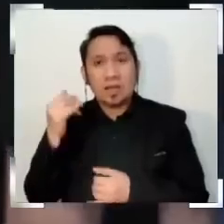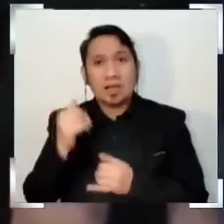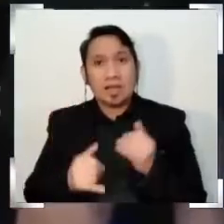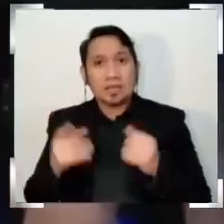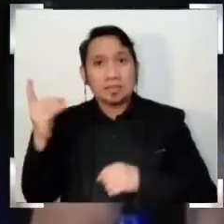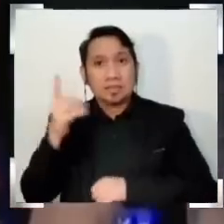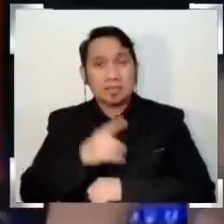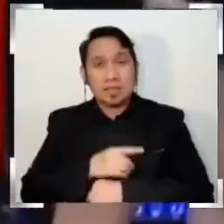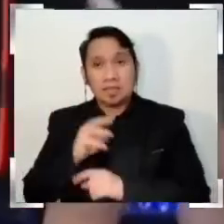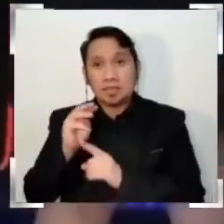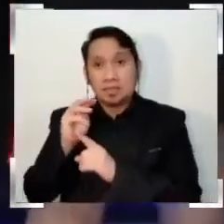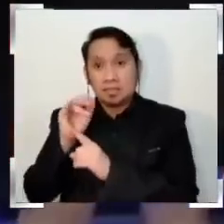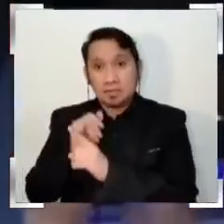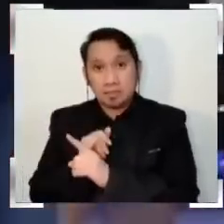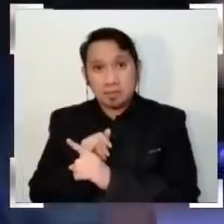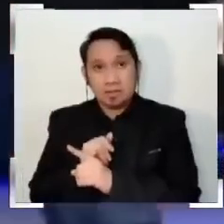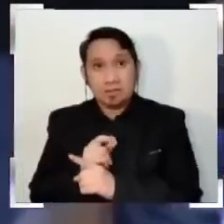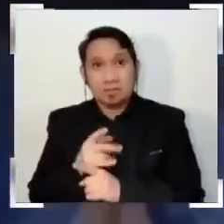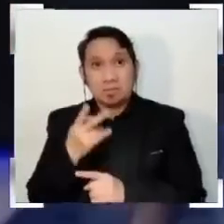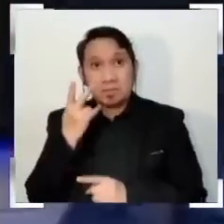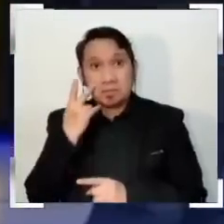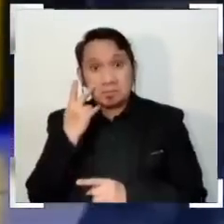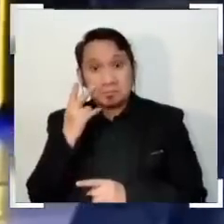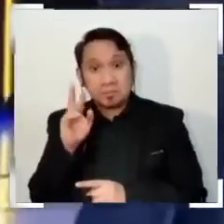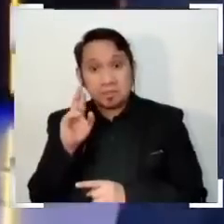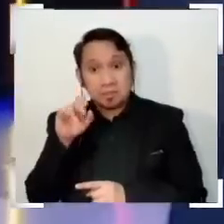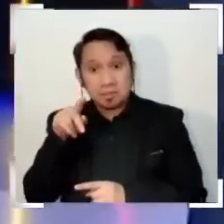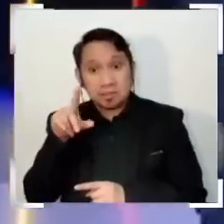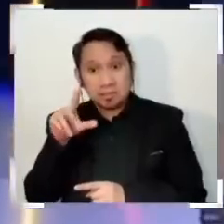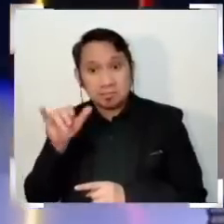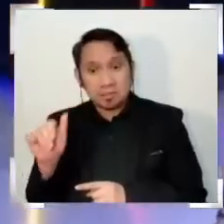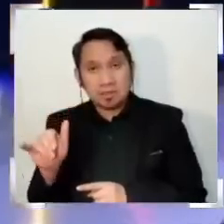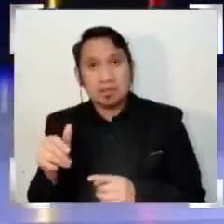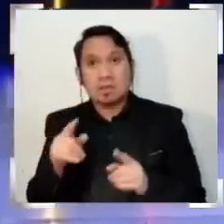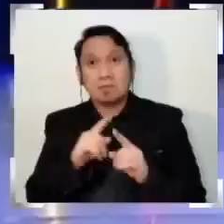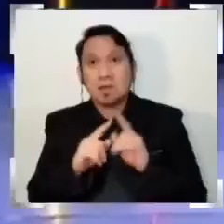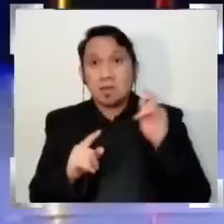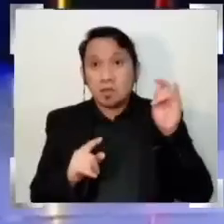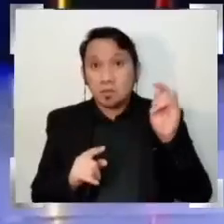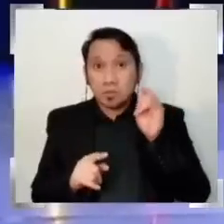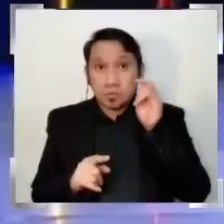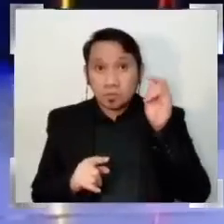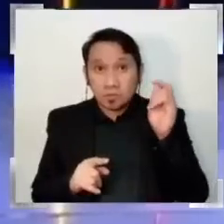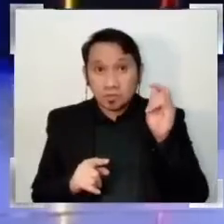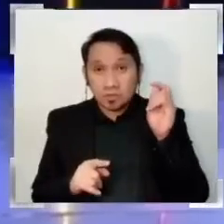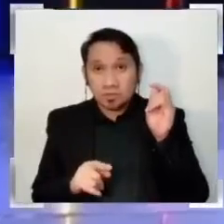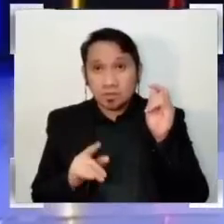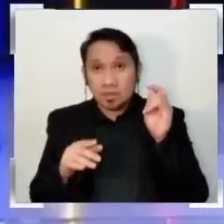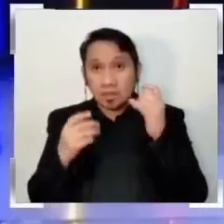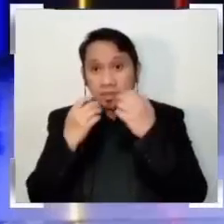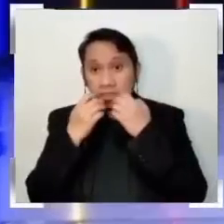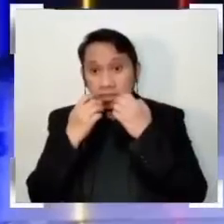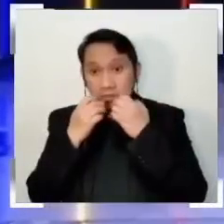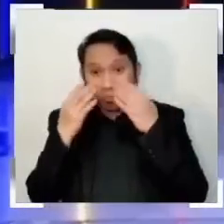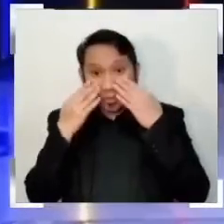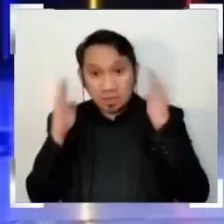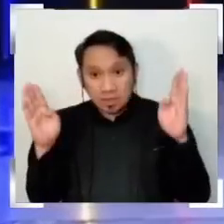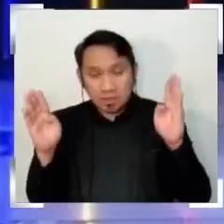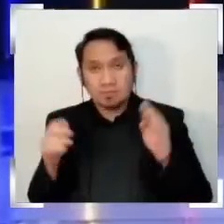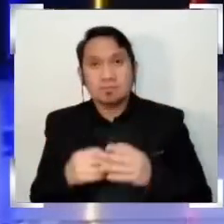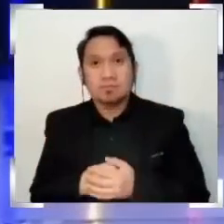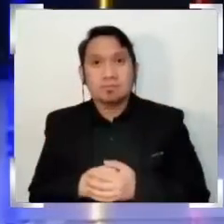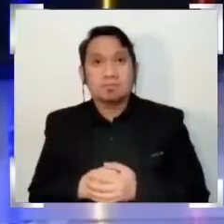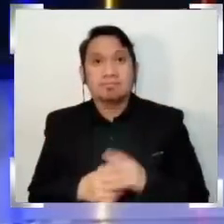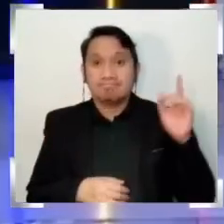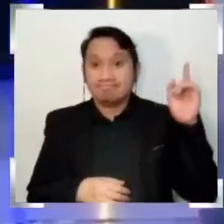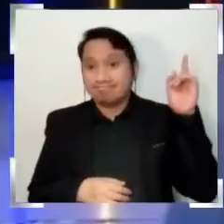Pero kung replay ang napanood sa telebisyon, sa YouTube account ng Itbulaga, lumabas ang hosts na sina Tito